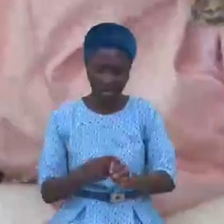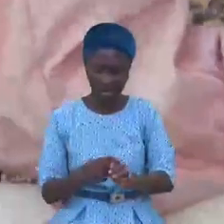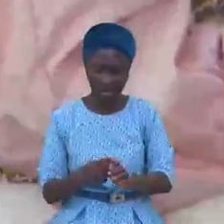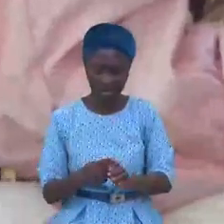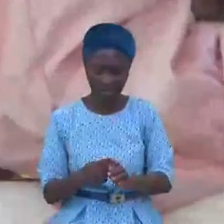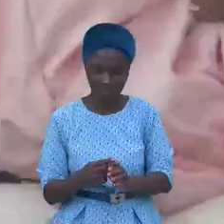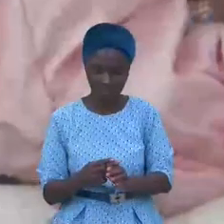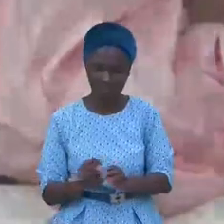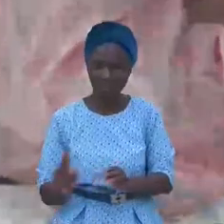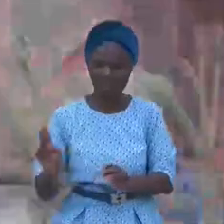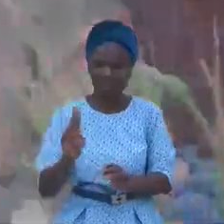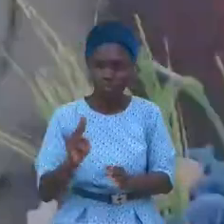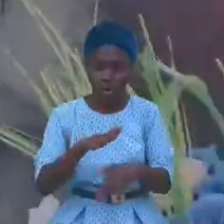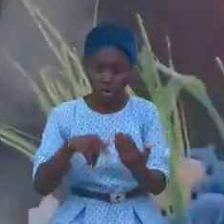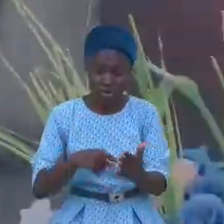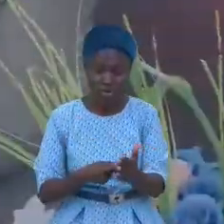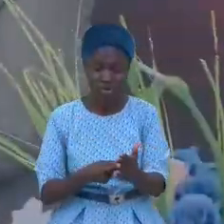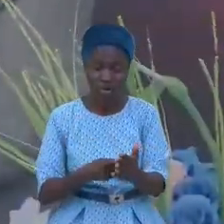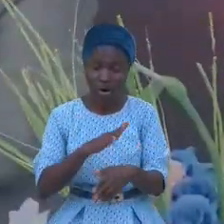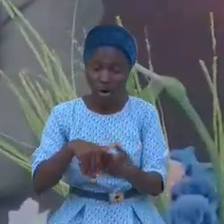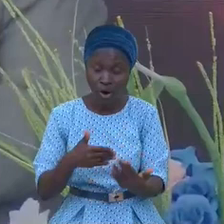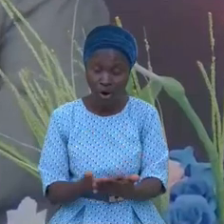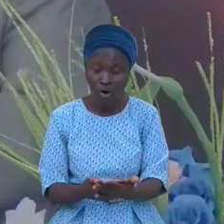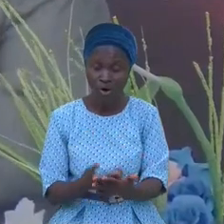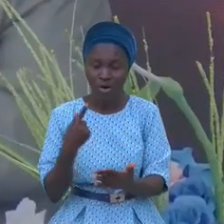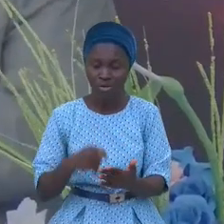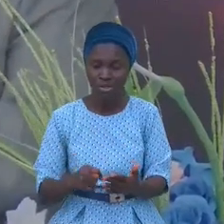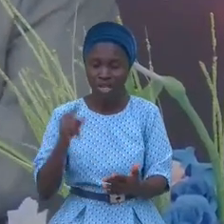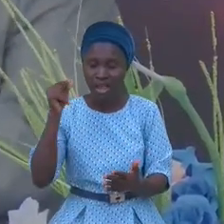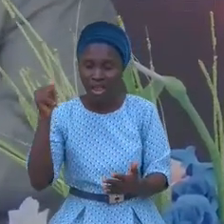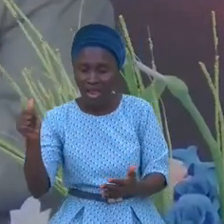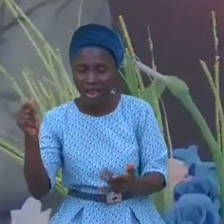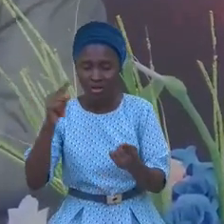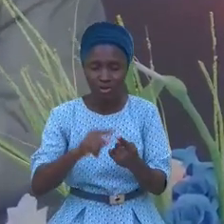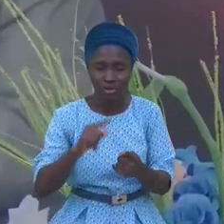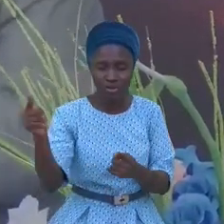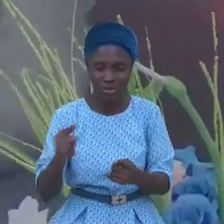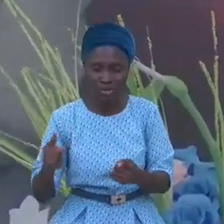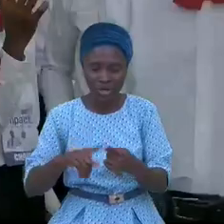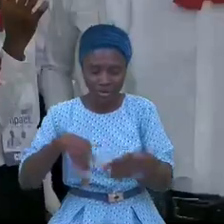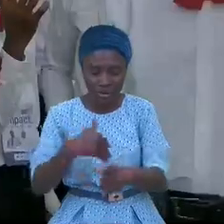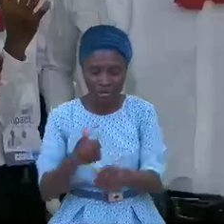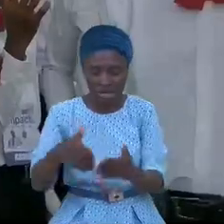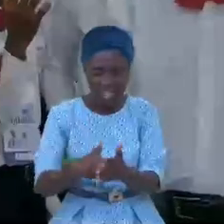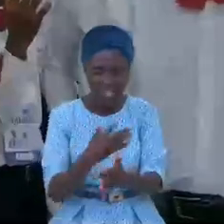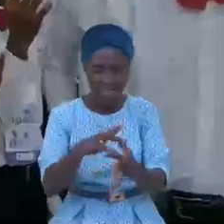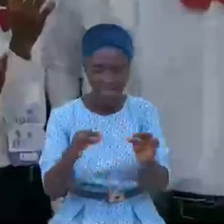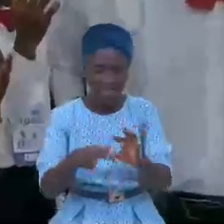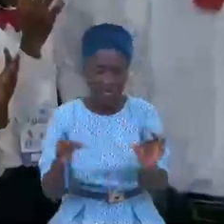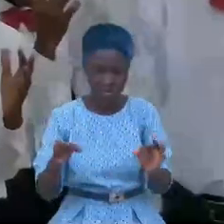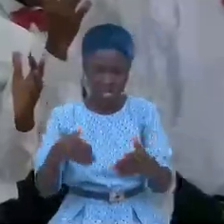Utilise tous ces alphabets et écris une nouvelle histoire, une nouvelle